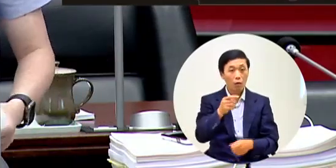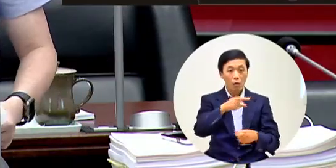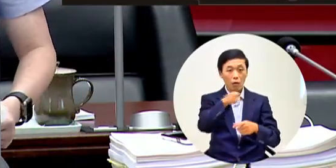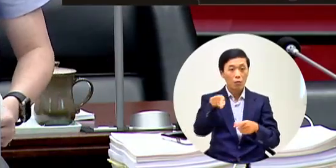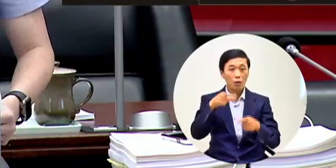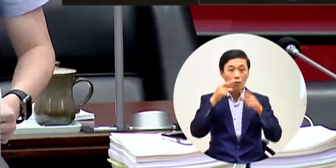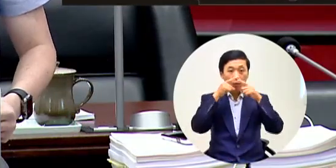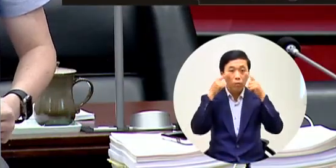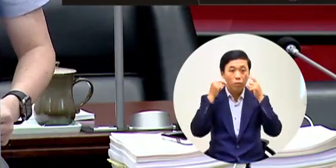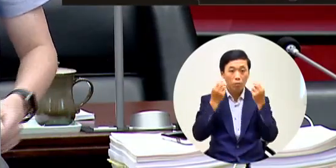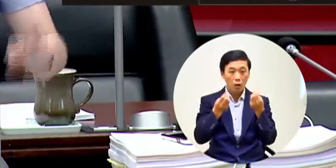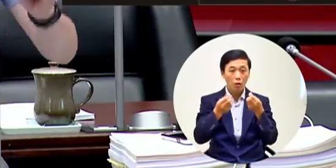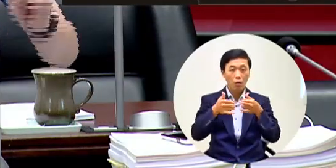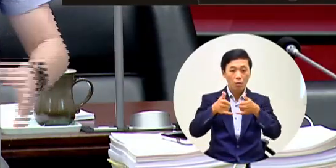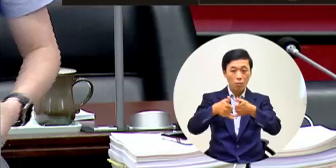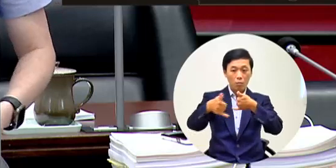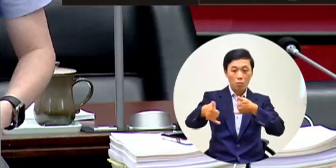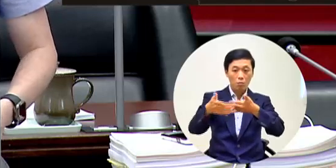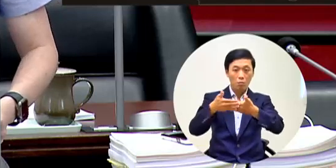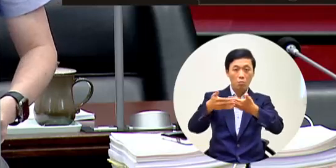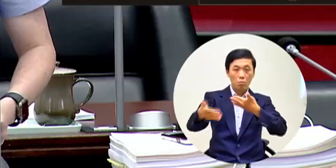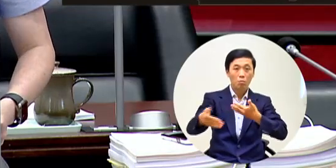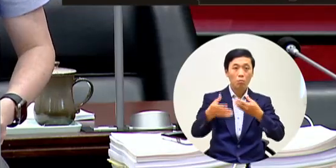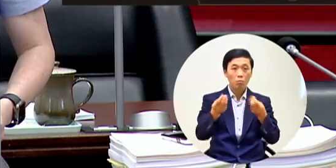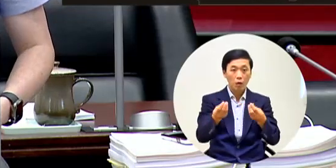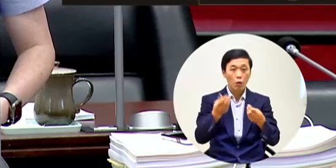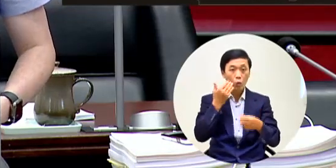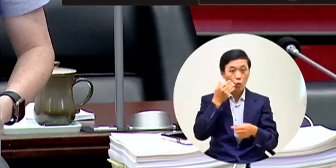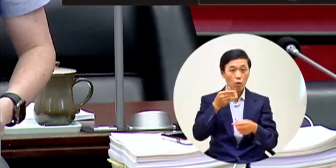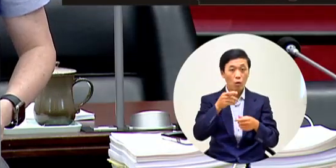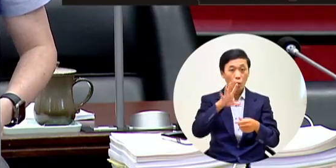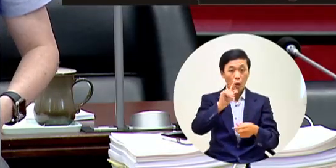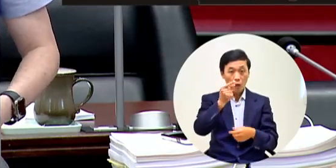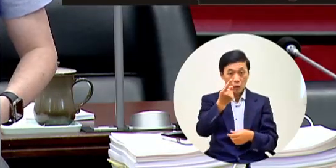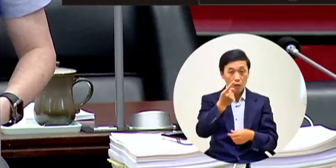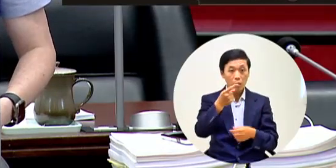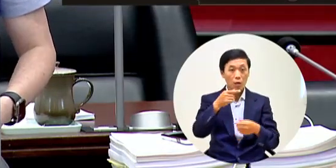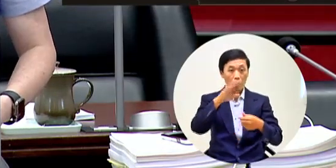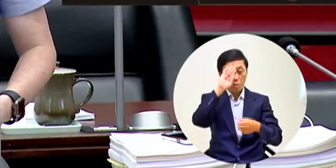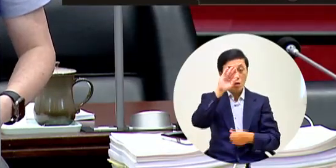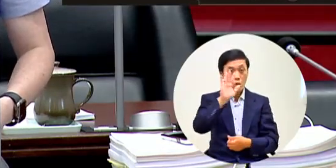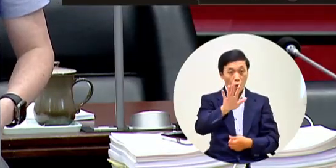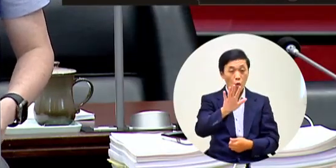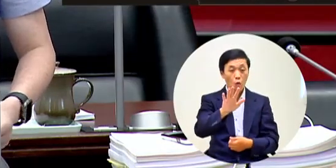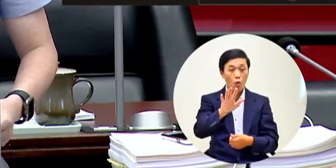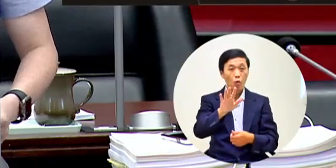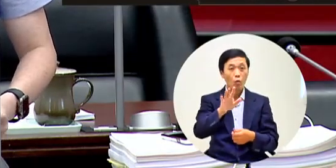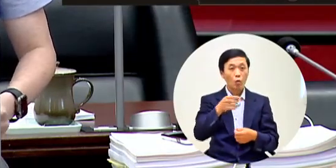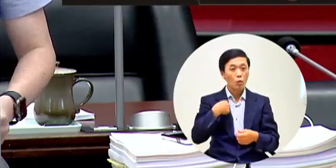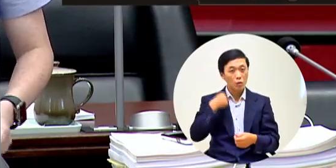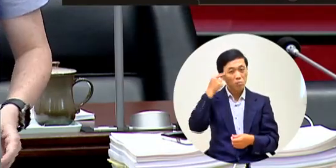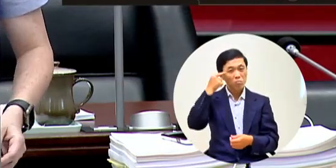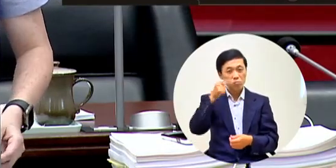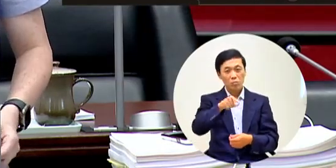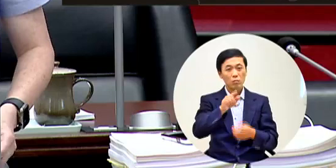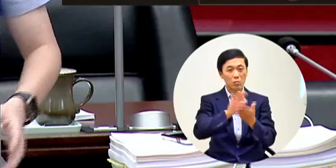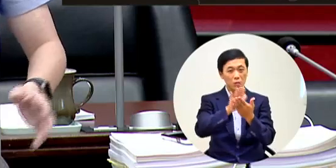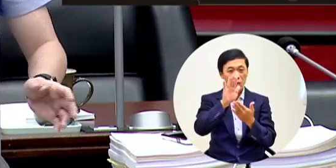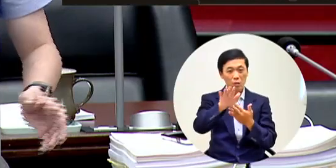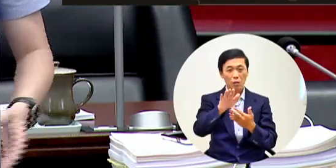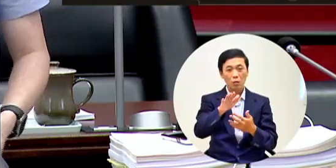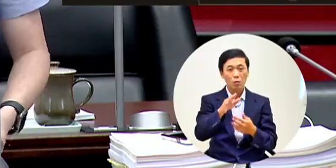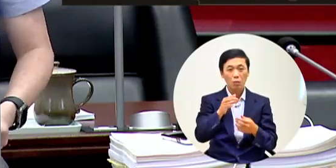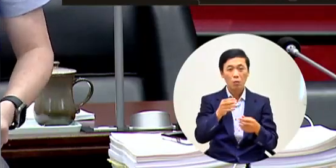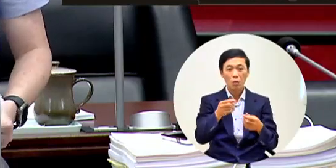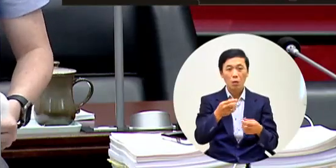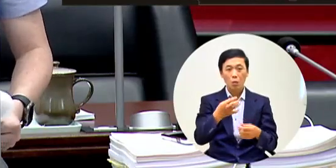社交距离，但是如果有一个人确诊的话，在这个人群当中，我看后果是不堪设想哦。